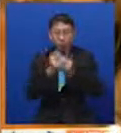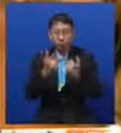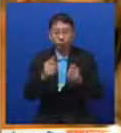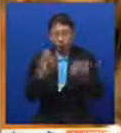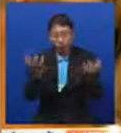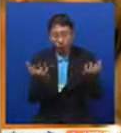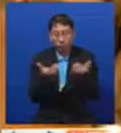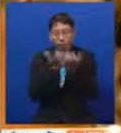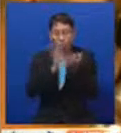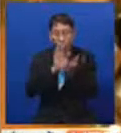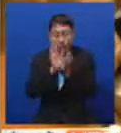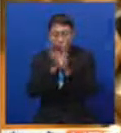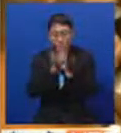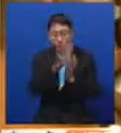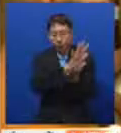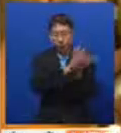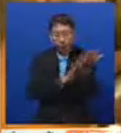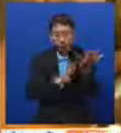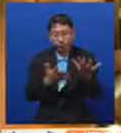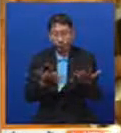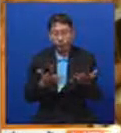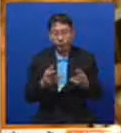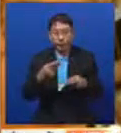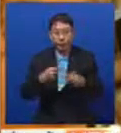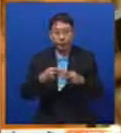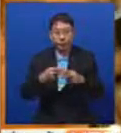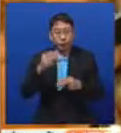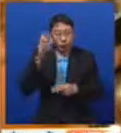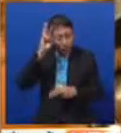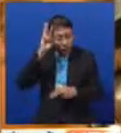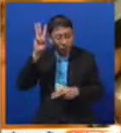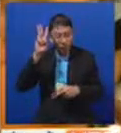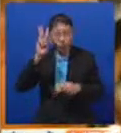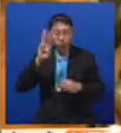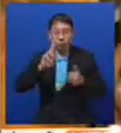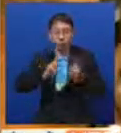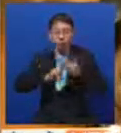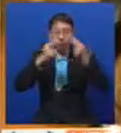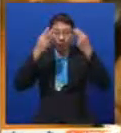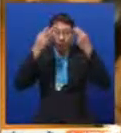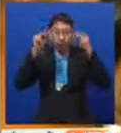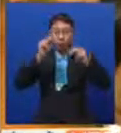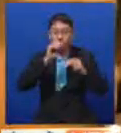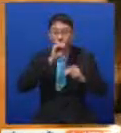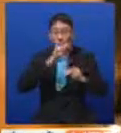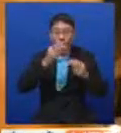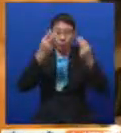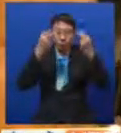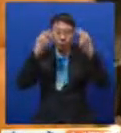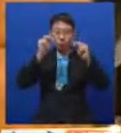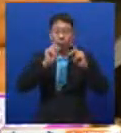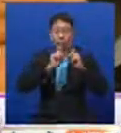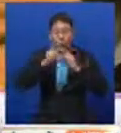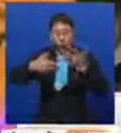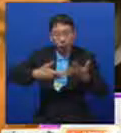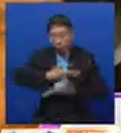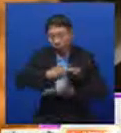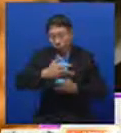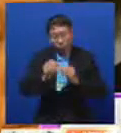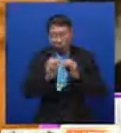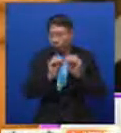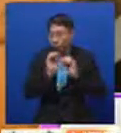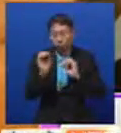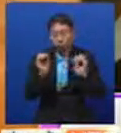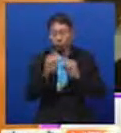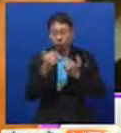ทบต่อการปฏิรูปประเทศค่ะนายวิษณุเครืองามรองนายกรัฐมนตรีกล่าวว่านายกรัฐมนตรีไม่ได้เรียกหารือและพูดคุย